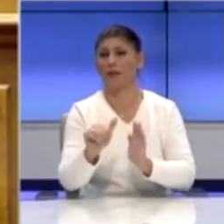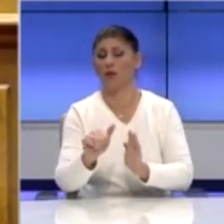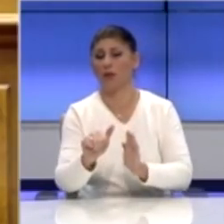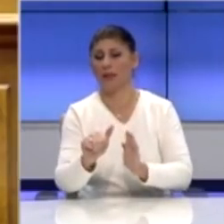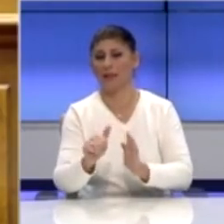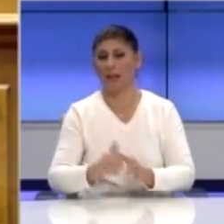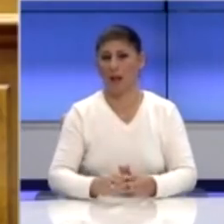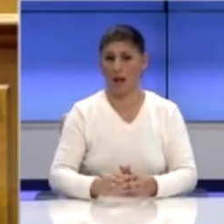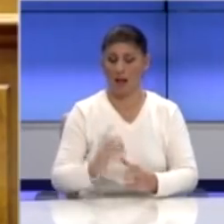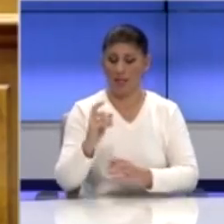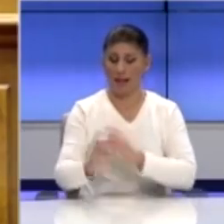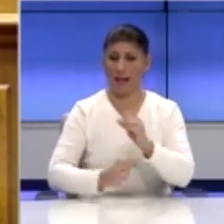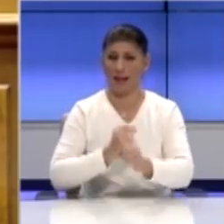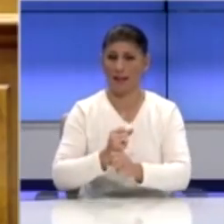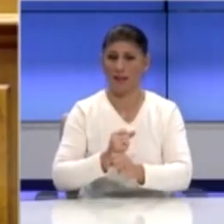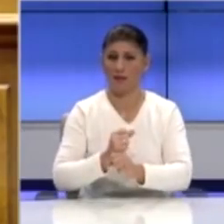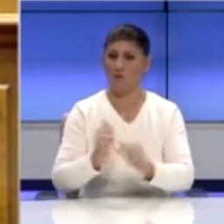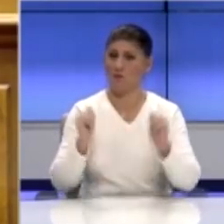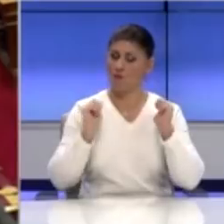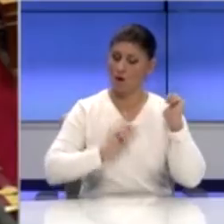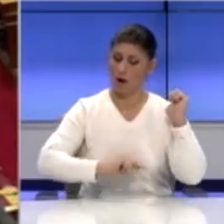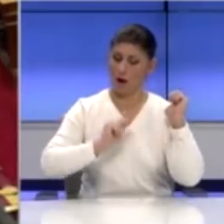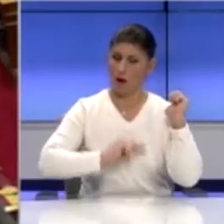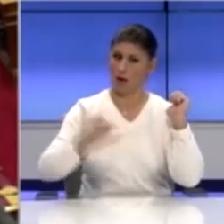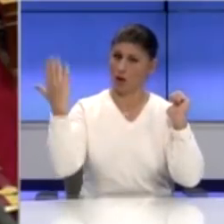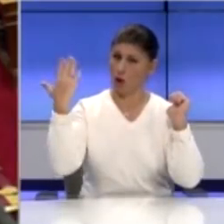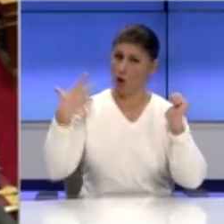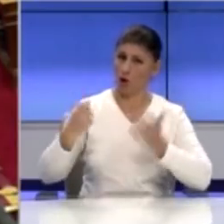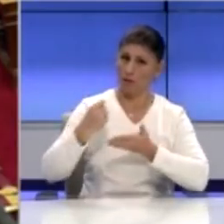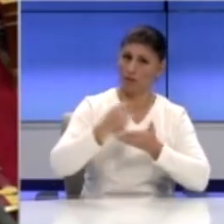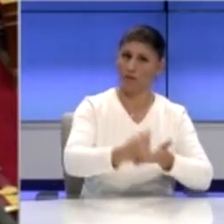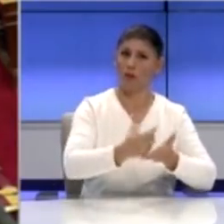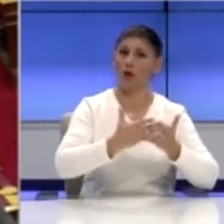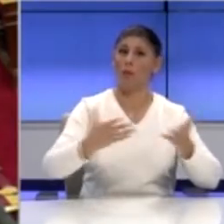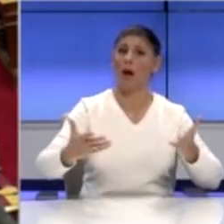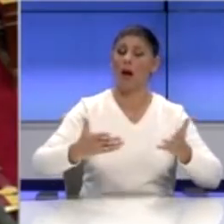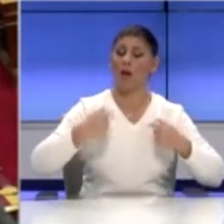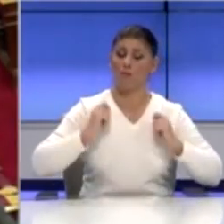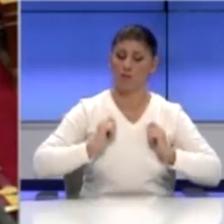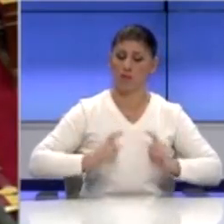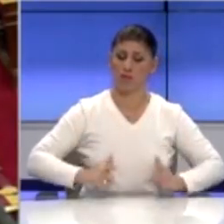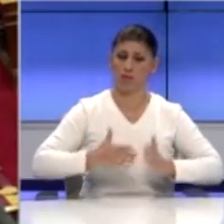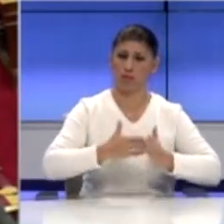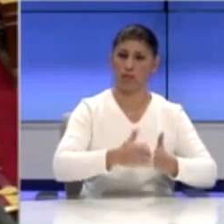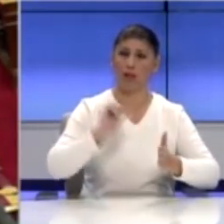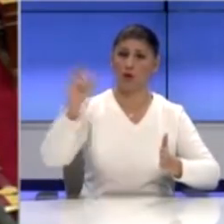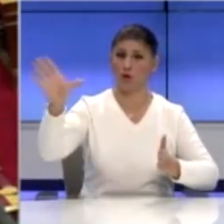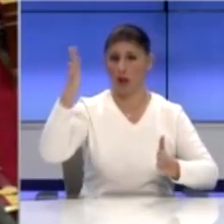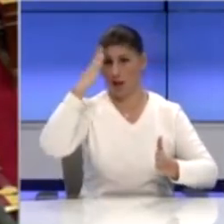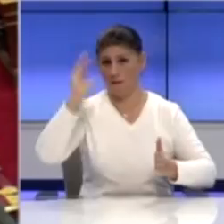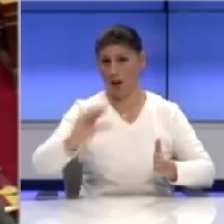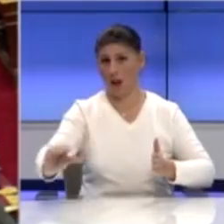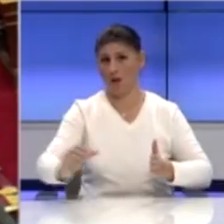60, με τα προνόμια που δόθηκαν τότε στο μεγάλο εφοπλιστικό και στο ξένο